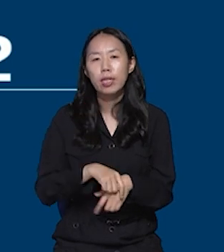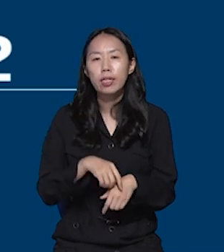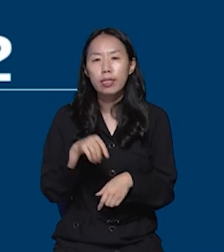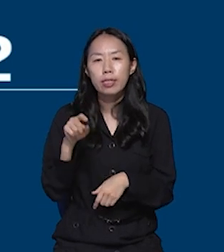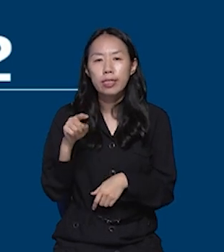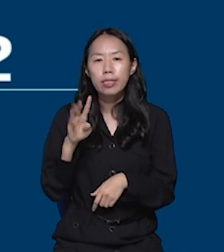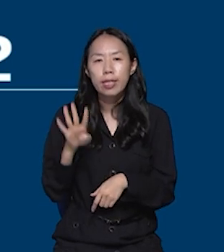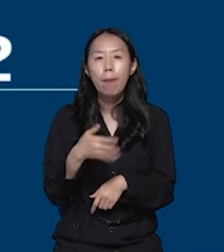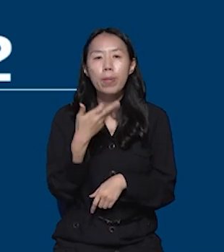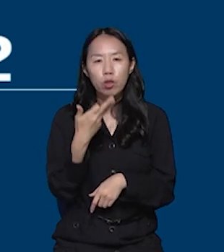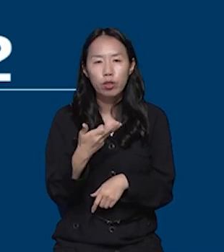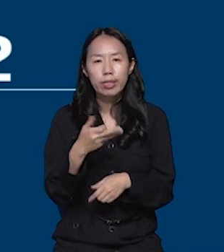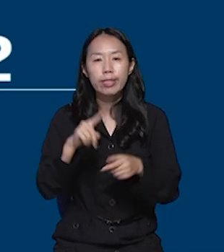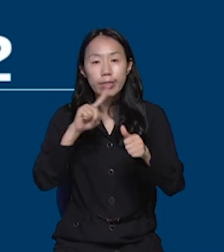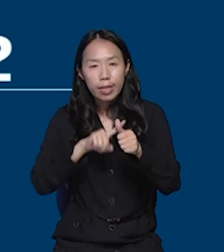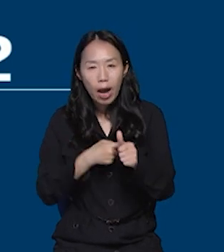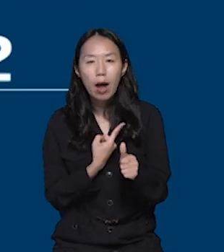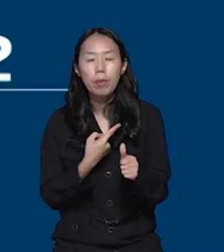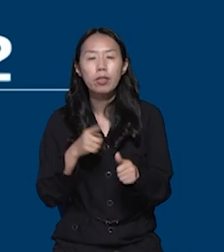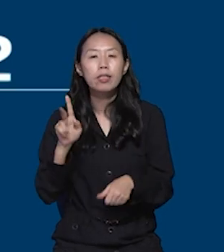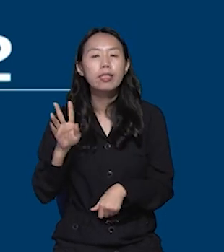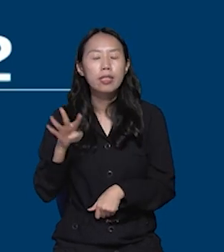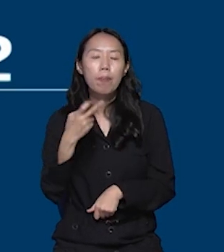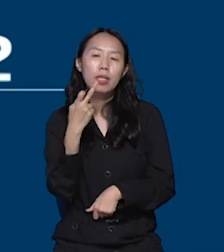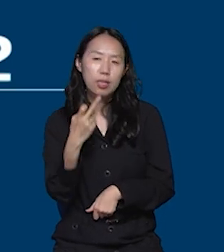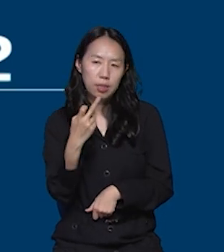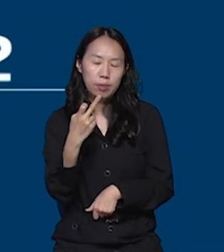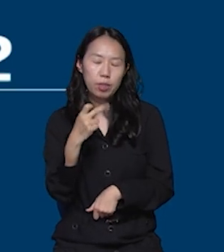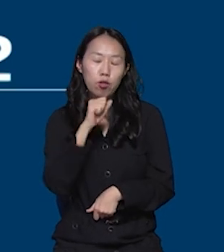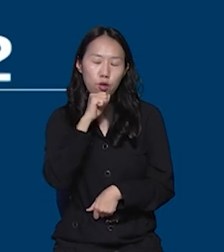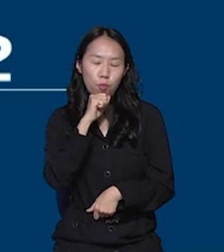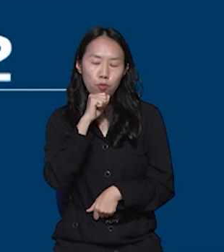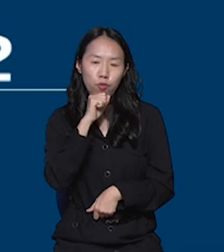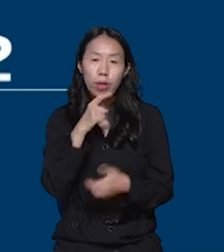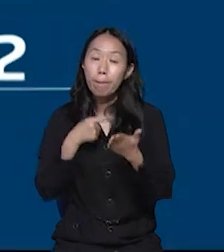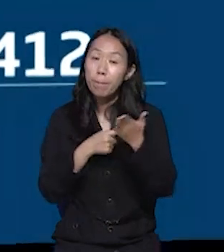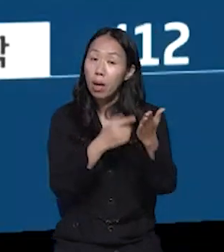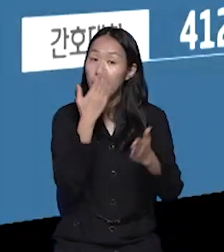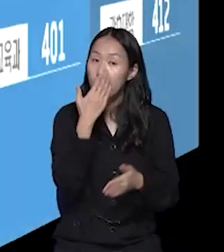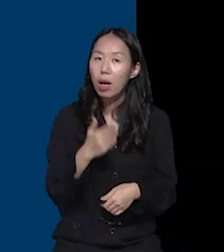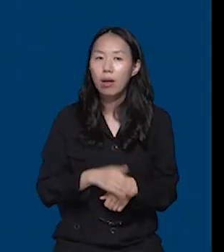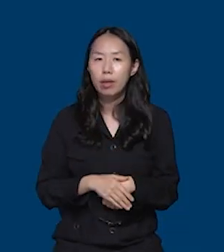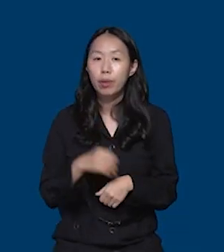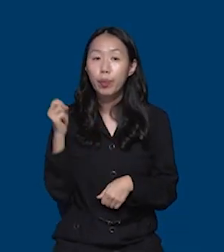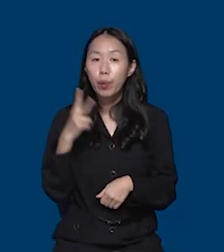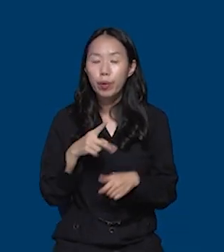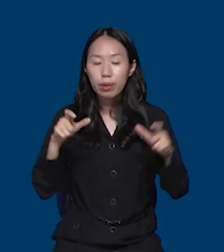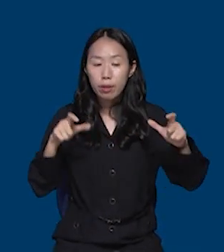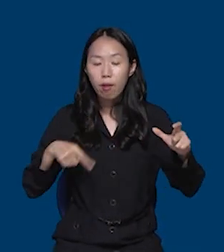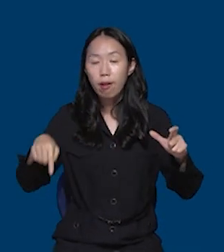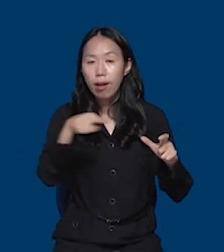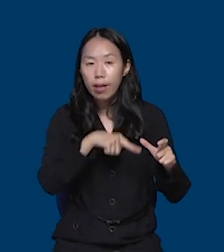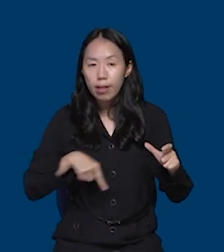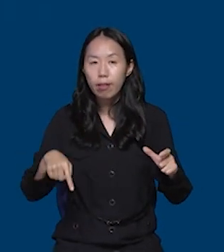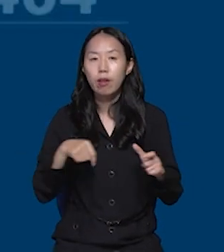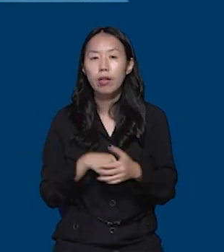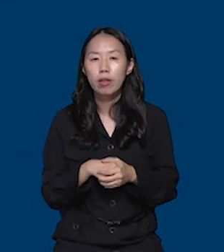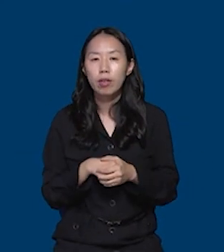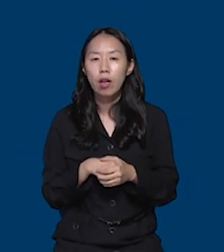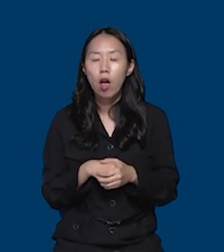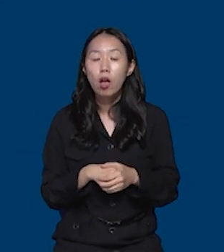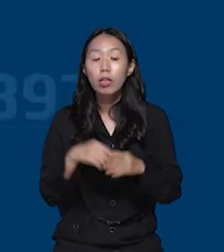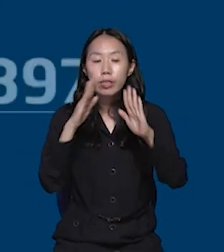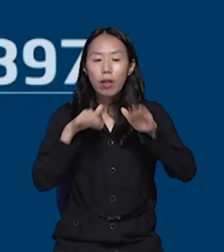안팎 자연계열 412 안팎에서 지원이 가능하다고 예상했습니다 지역에서는 지역인재전형